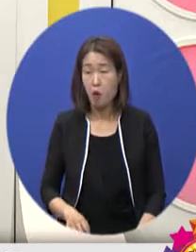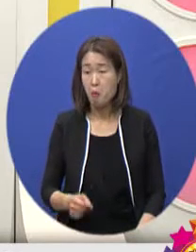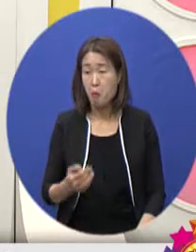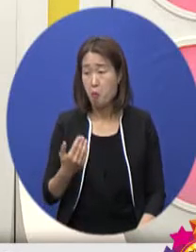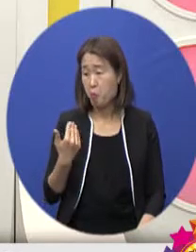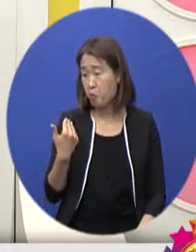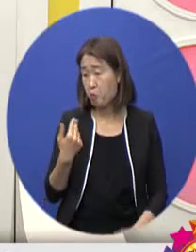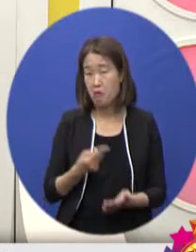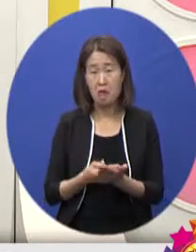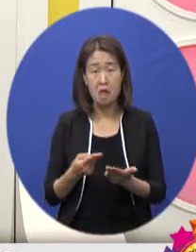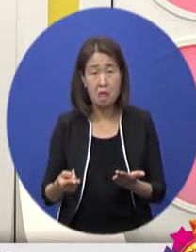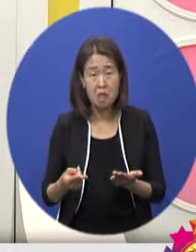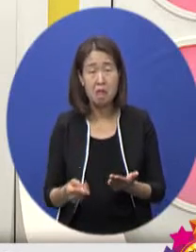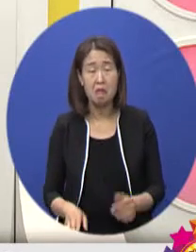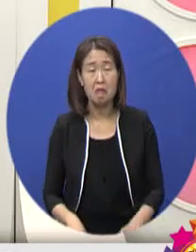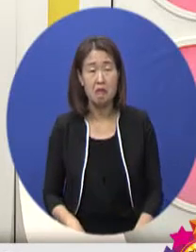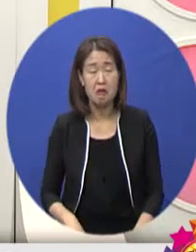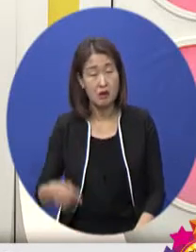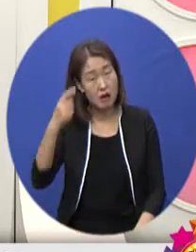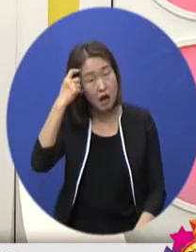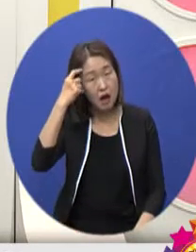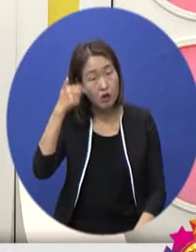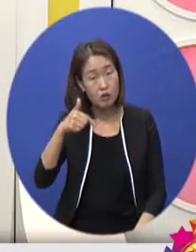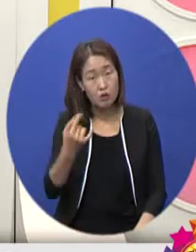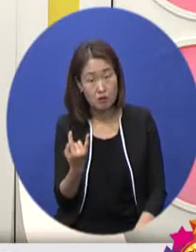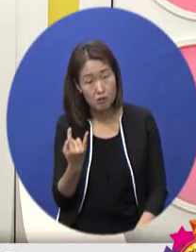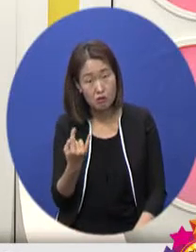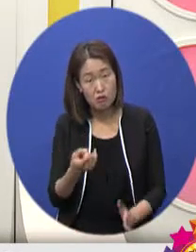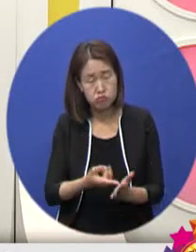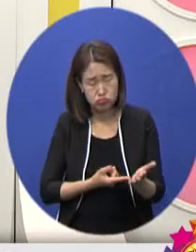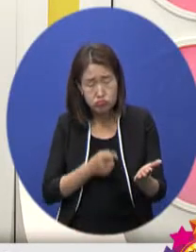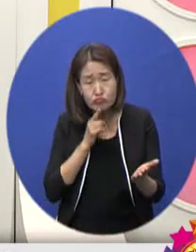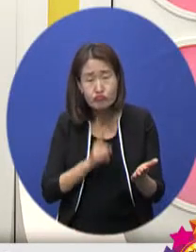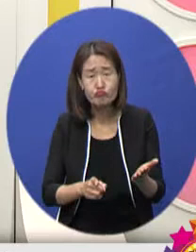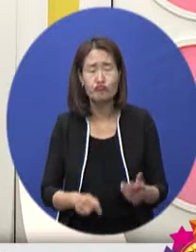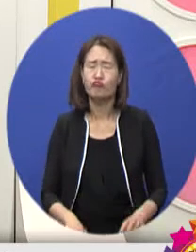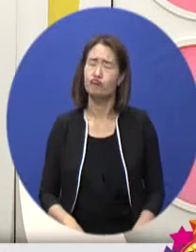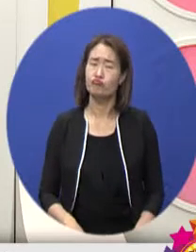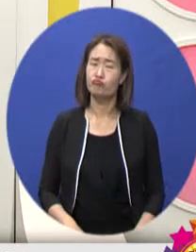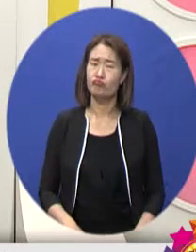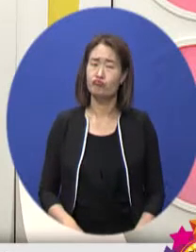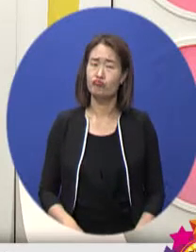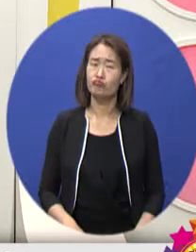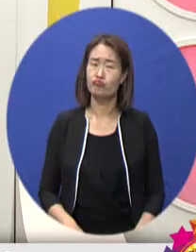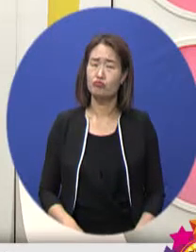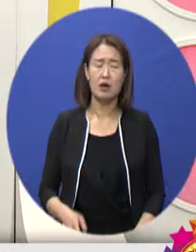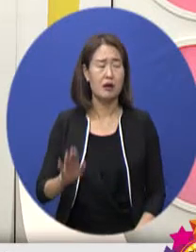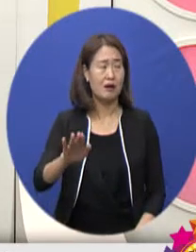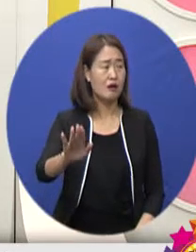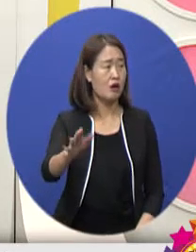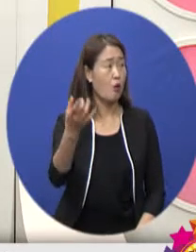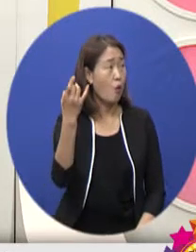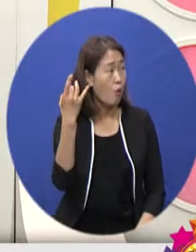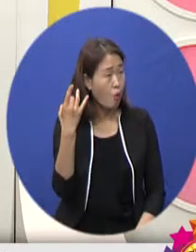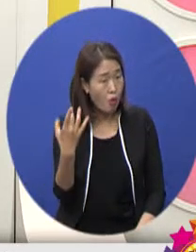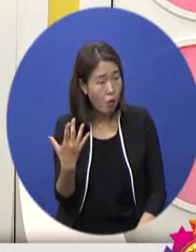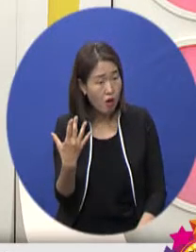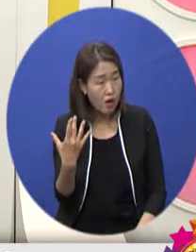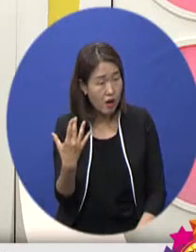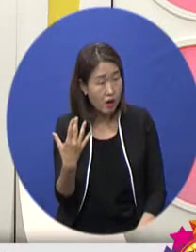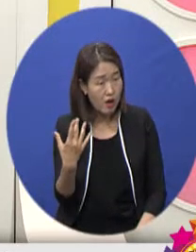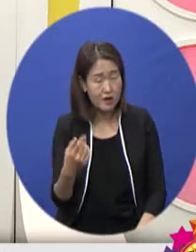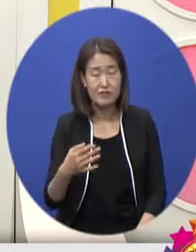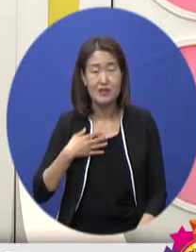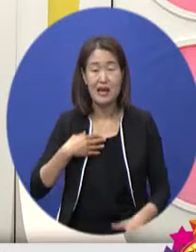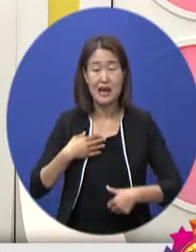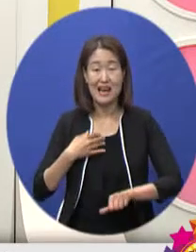됐잖아요. 네네. 전에 수술하셨는데 뇌 수술 하셨다고 하셨는데. 네네. 그게 오? 원래 네. 이제 수술 이제